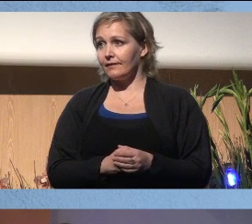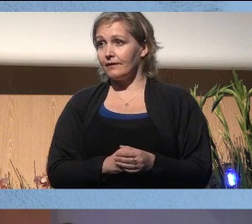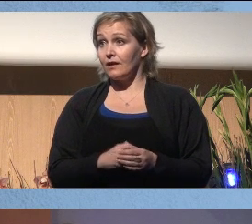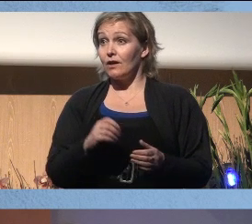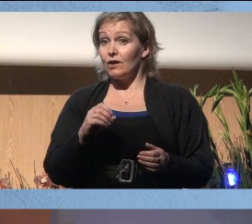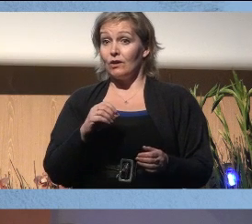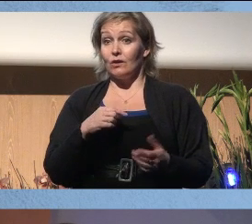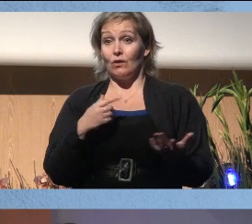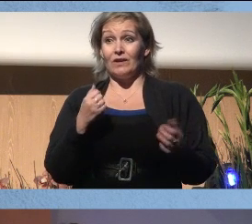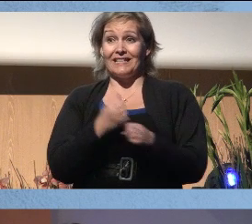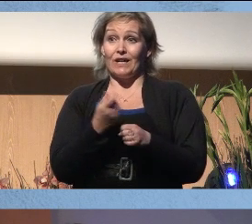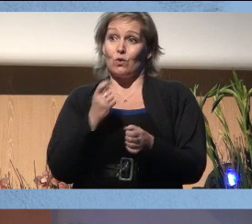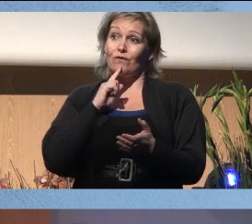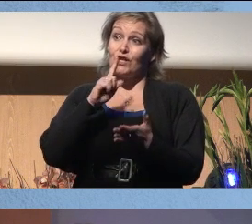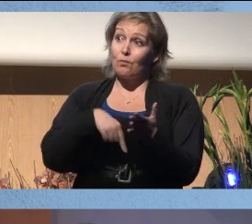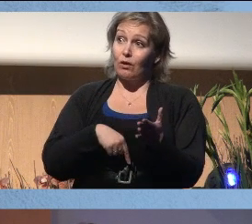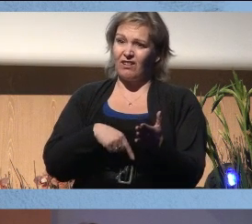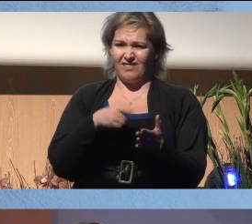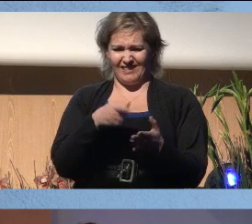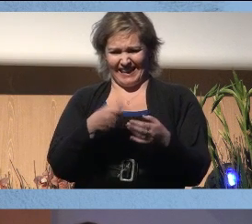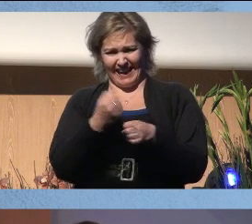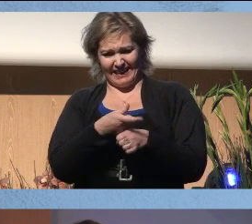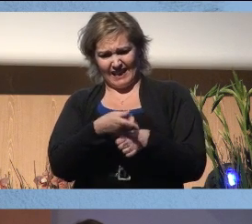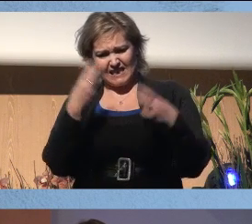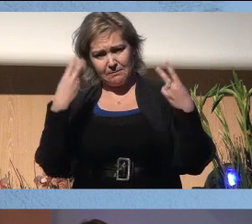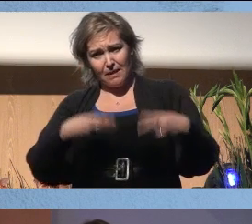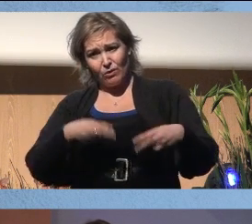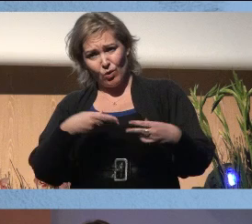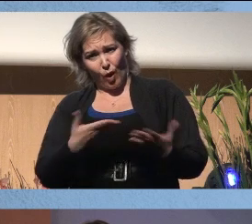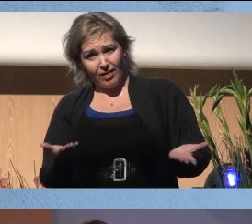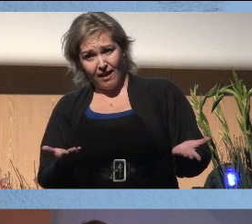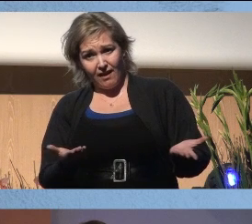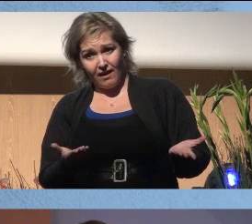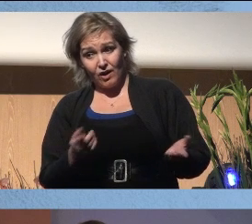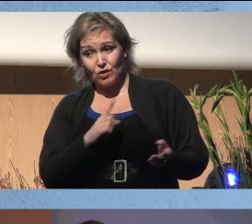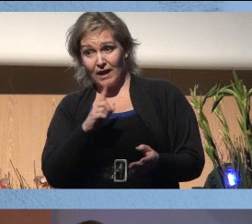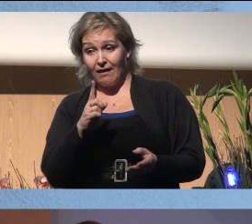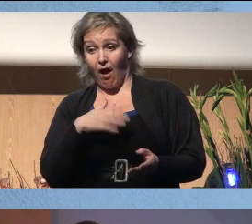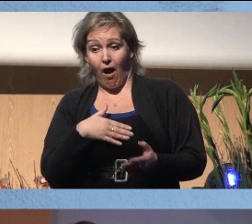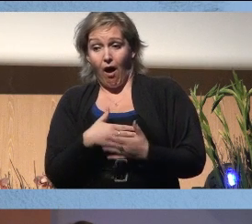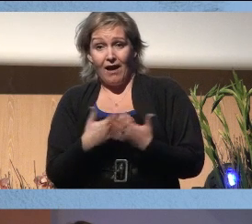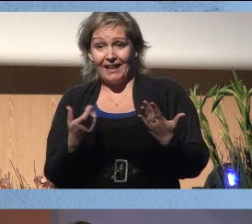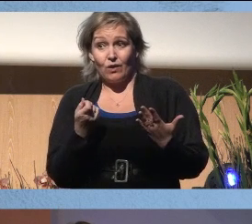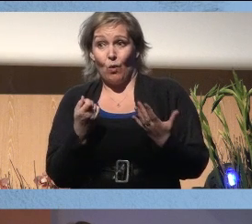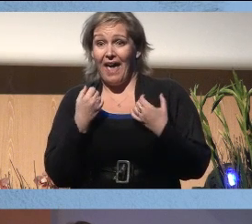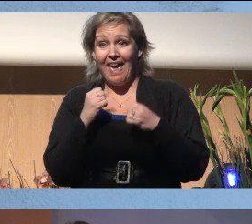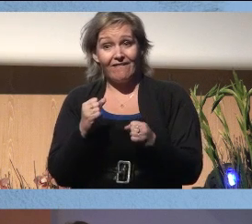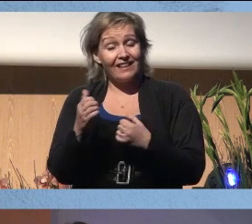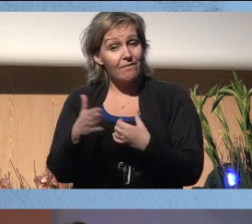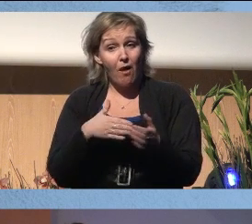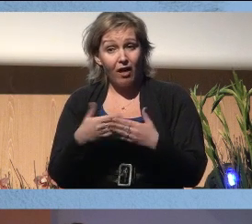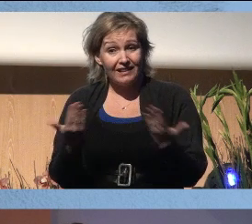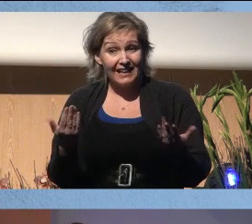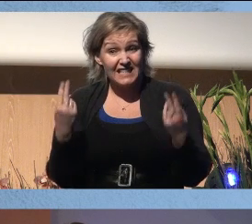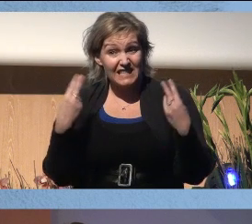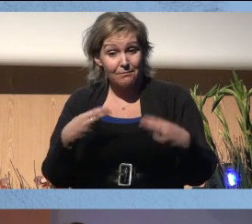Så hvis sikkert noen spørre da, spiller dette egentlig noen rolle, så lenge man ikke har noen effektiv behandling?